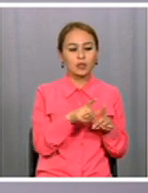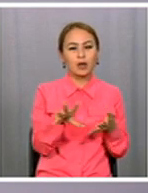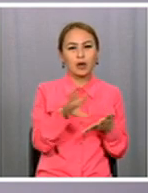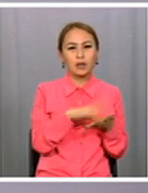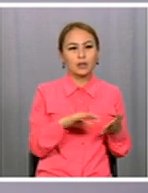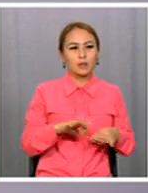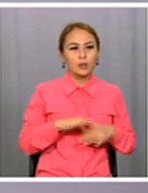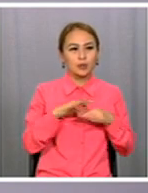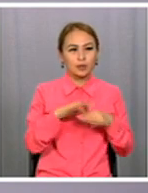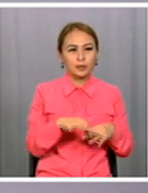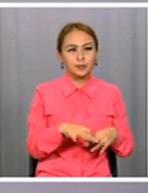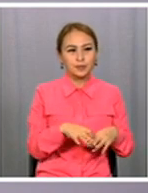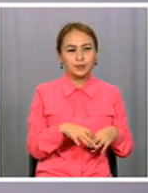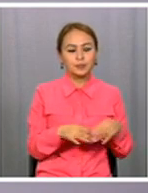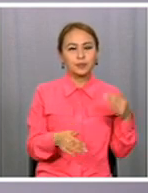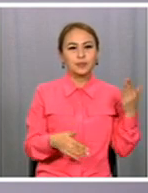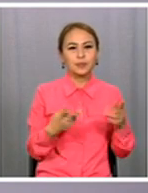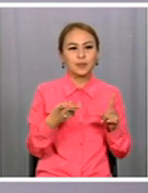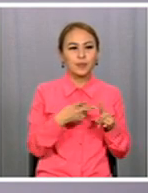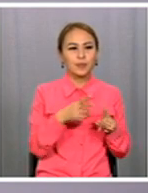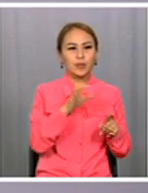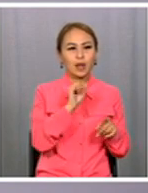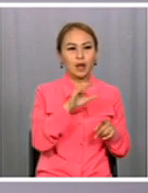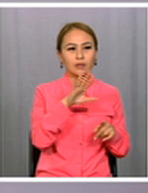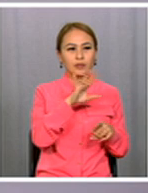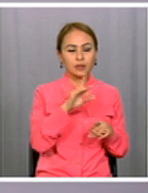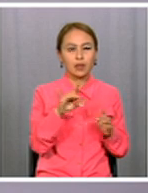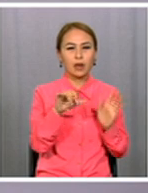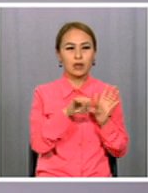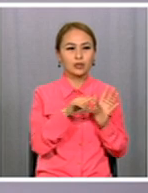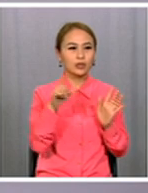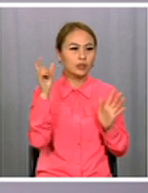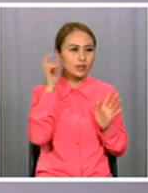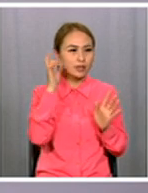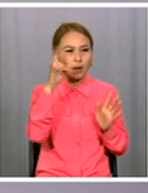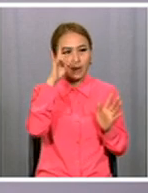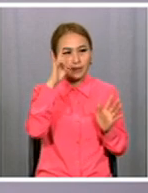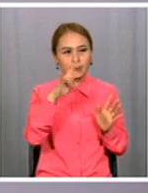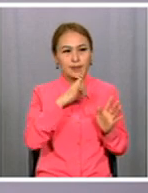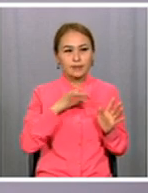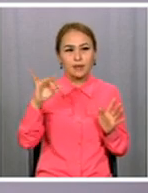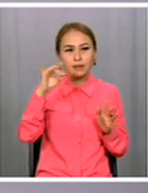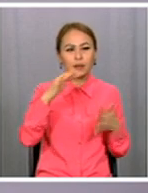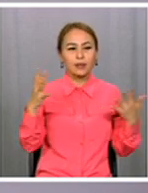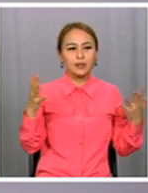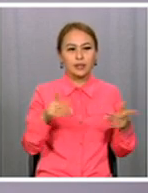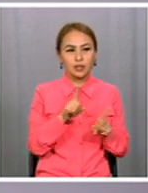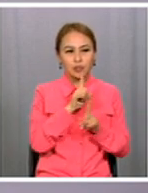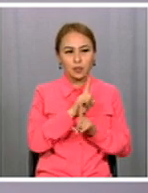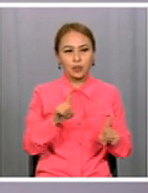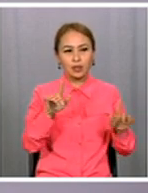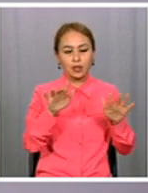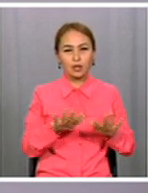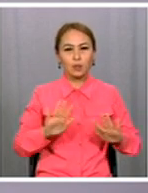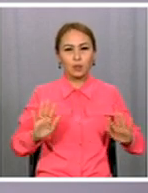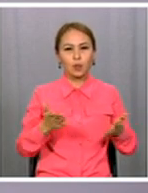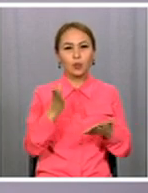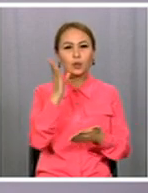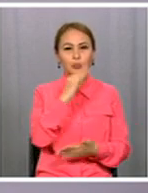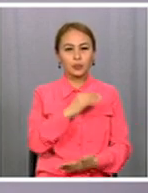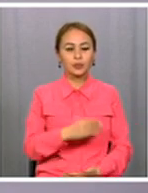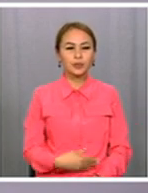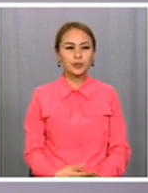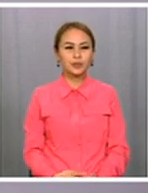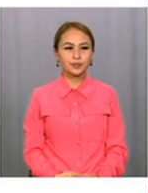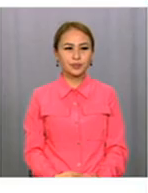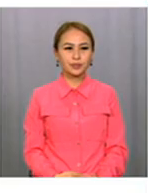қолданады? Екінші сұрақ, автордың 6 жасында Қазақстан тарихында қандай ерекше оқиғалар болуы